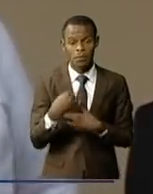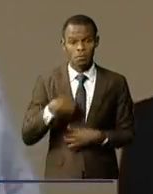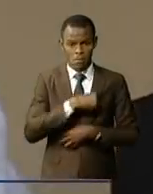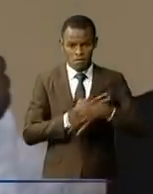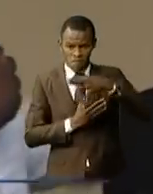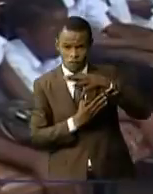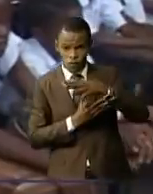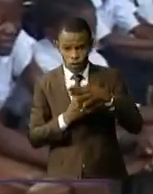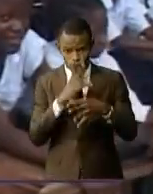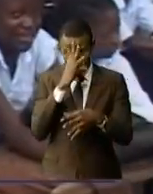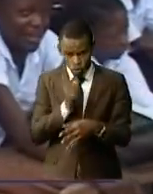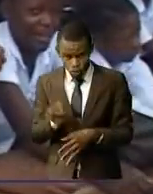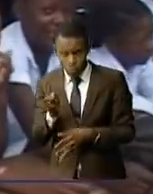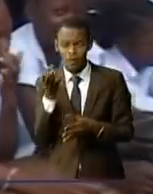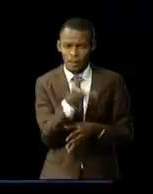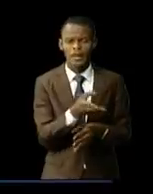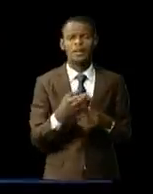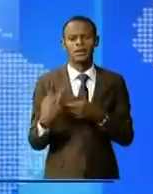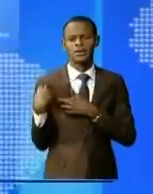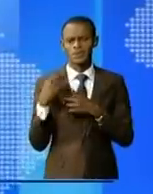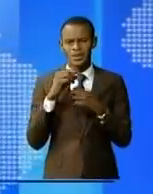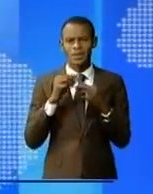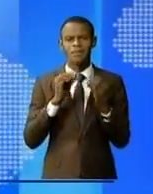que de la sous-provède Bandal.